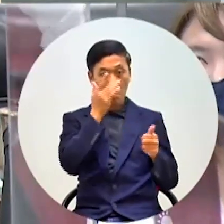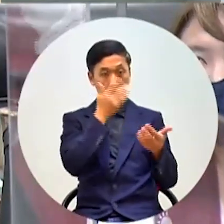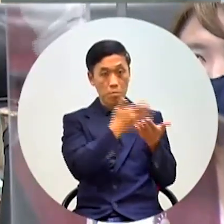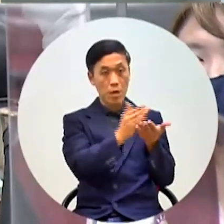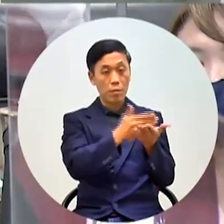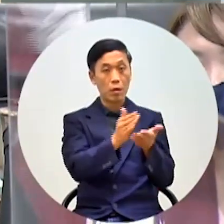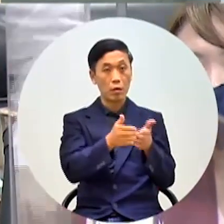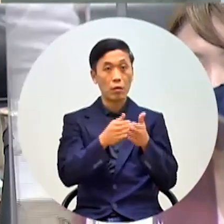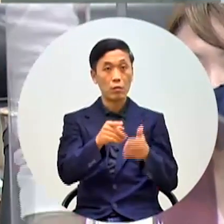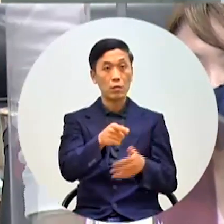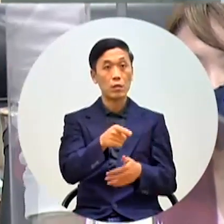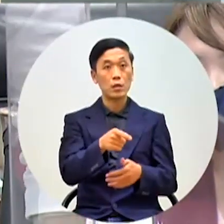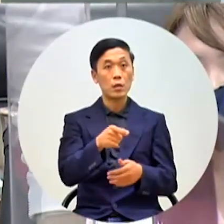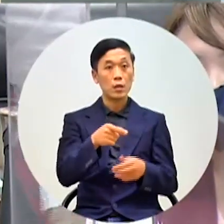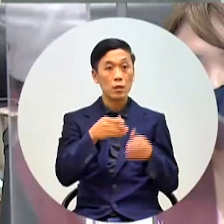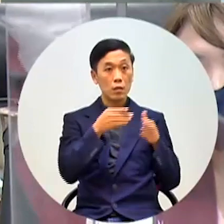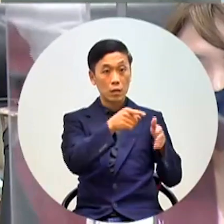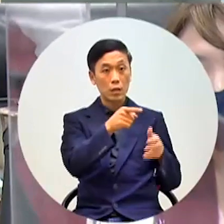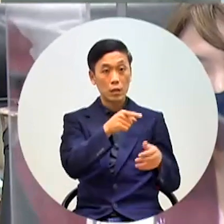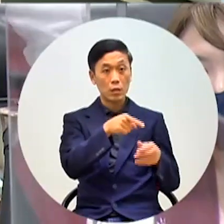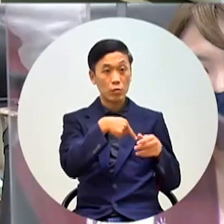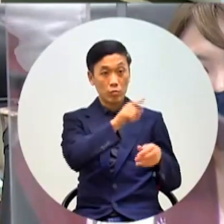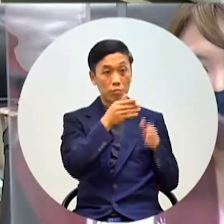完全都唔敢做任何的动作啊。